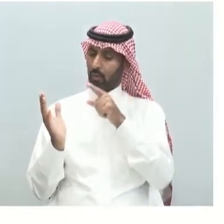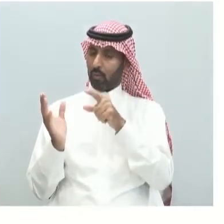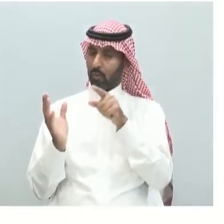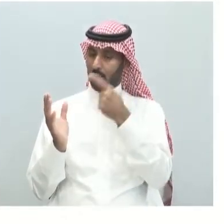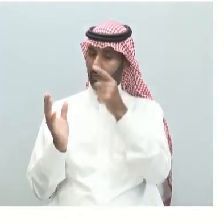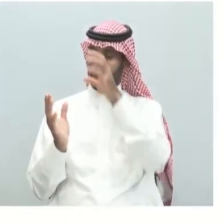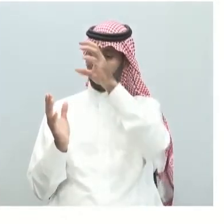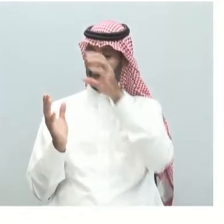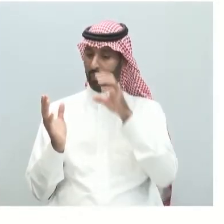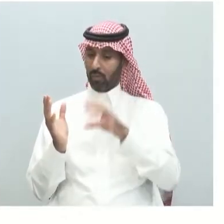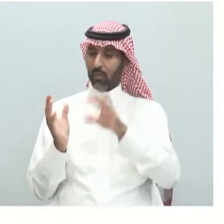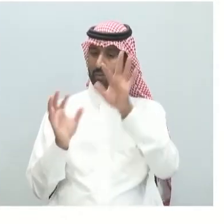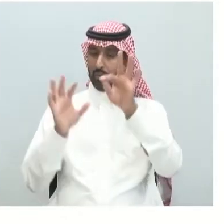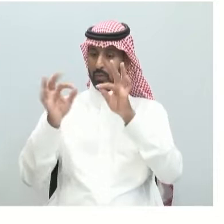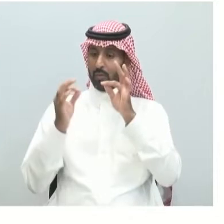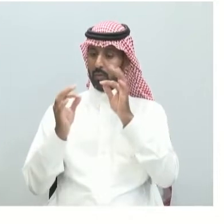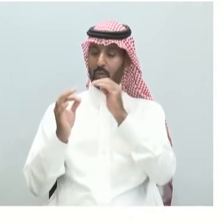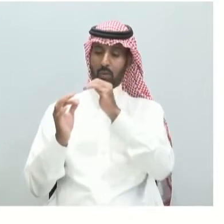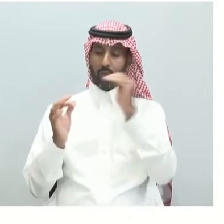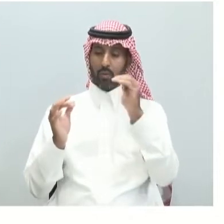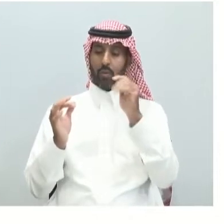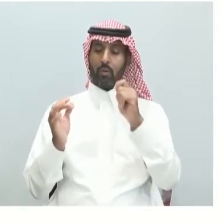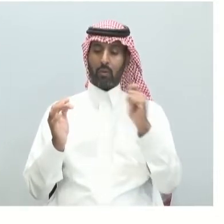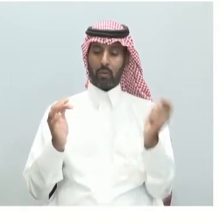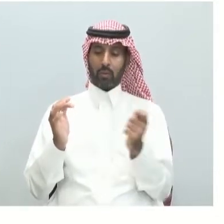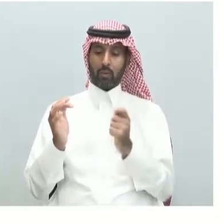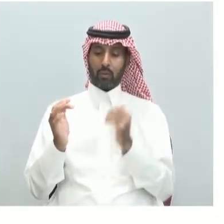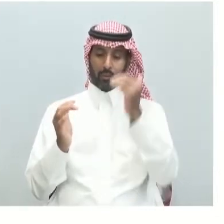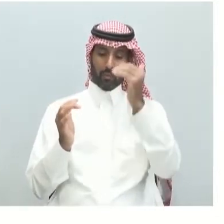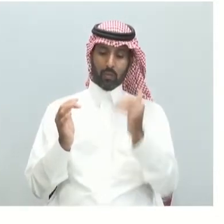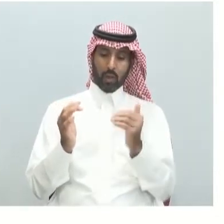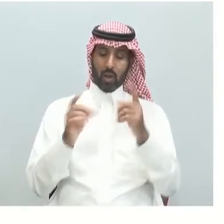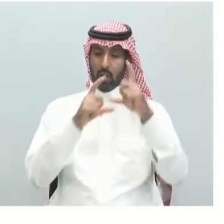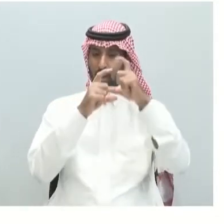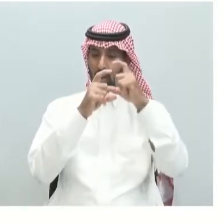وتختار جمله مناسبه تكتبها تحت الصوره